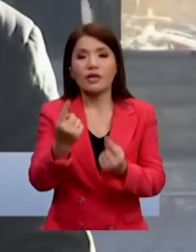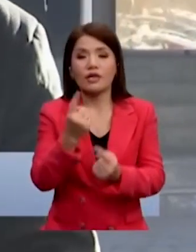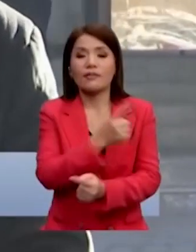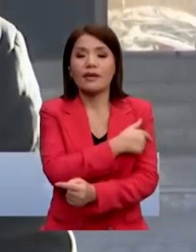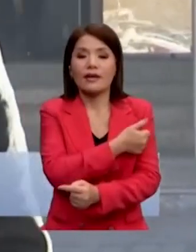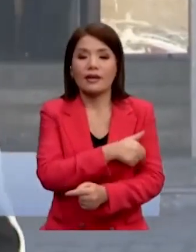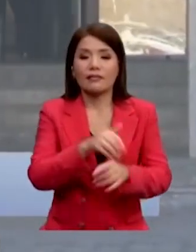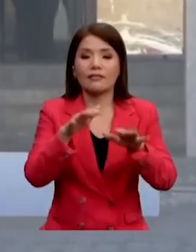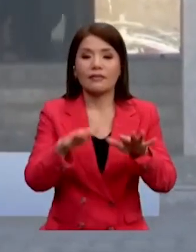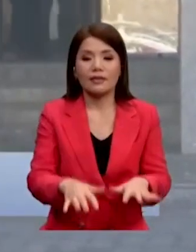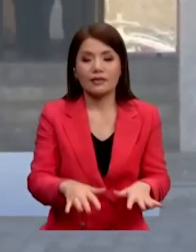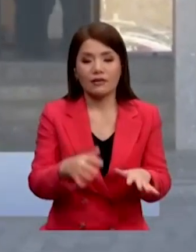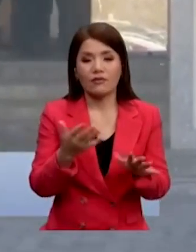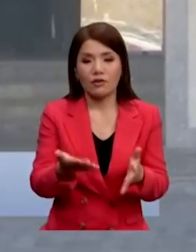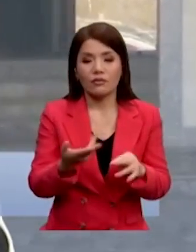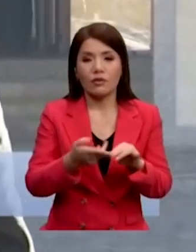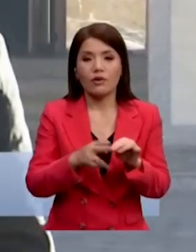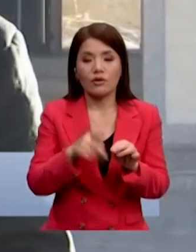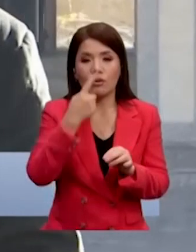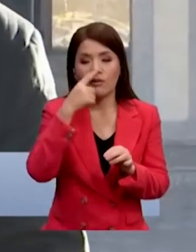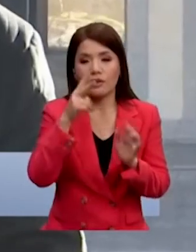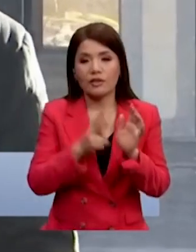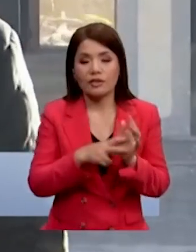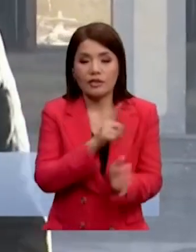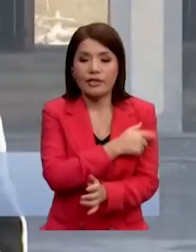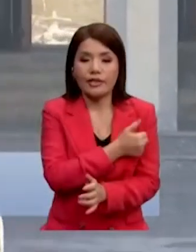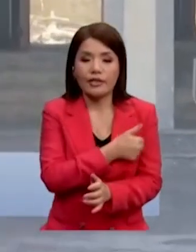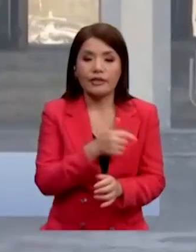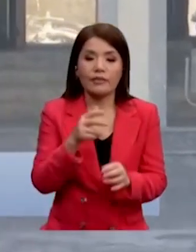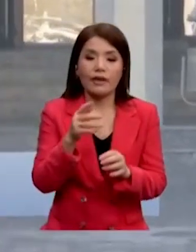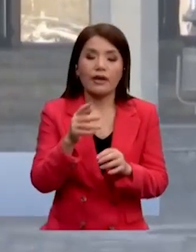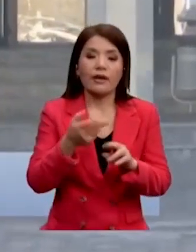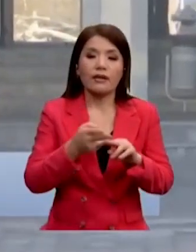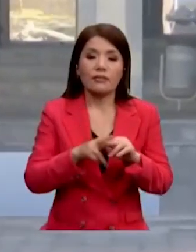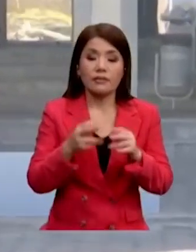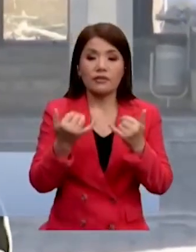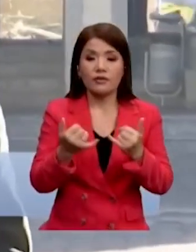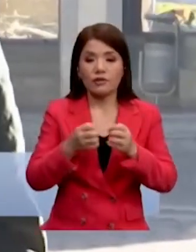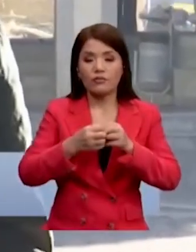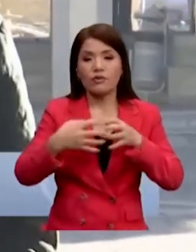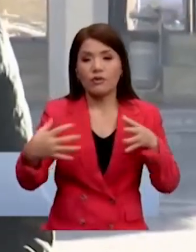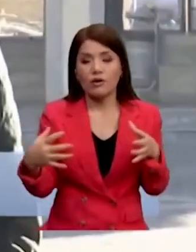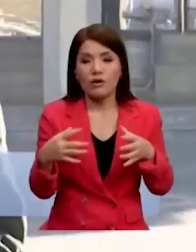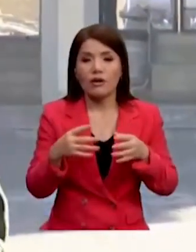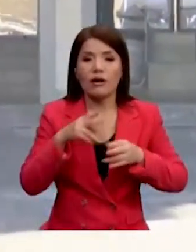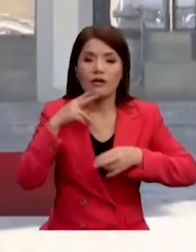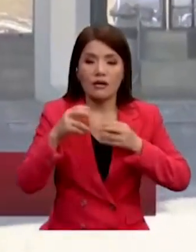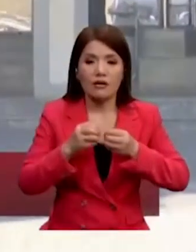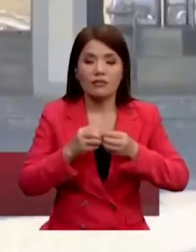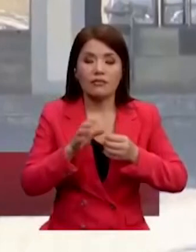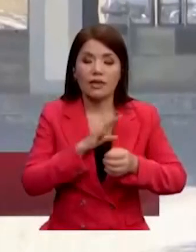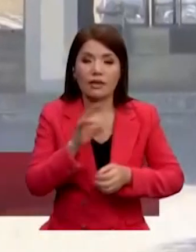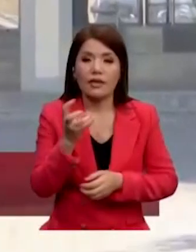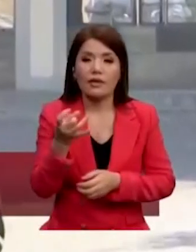медициналық мекемелердің бірі. Дәл осы нөмірі 7-ші клиникалық ауруханада бүгін шу шықты. Яғни